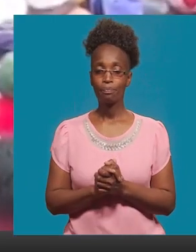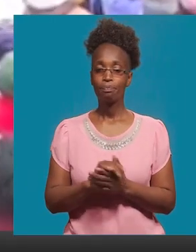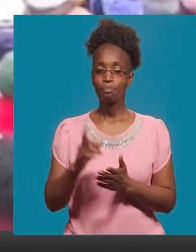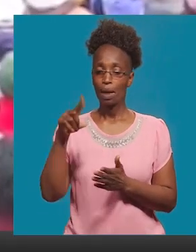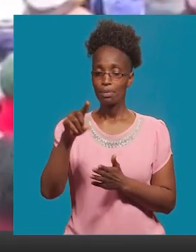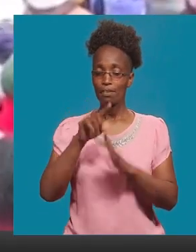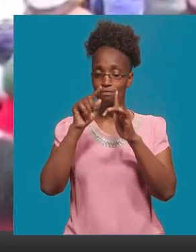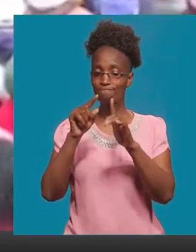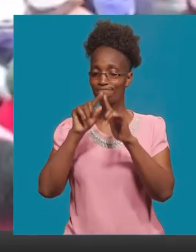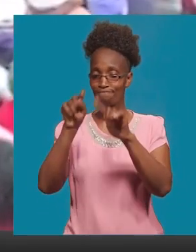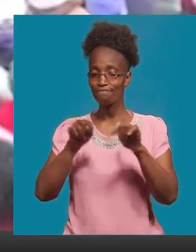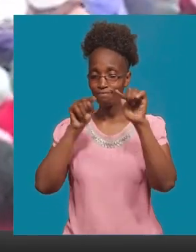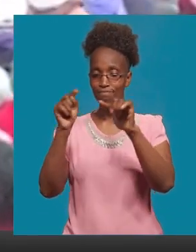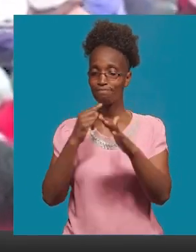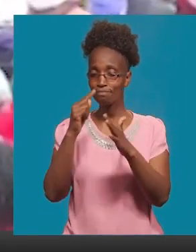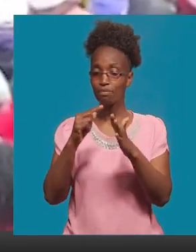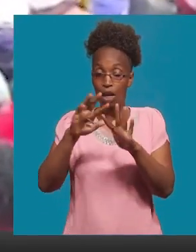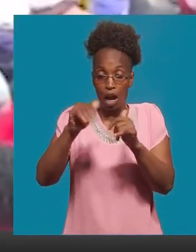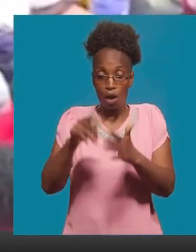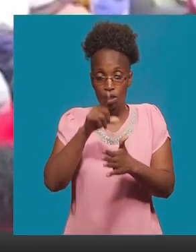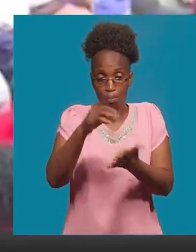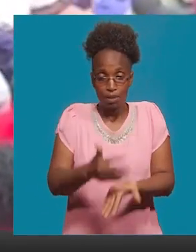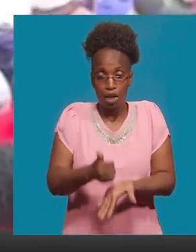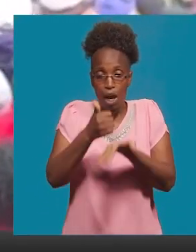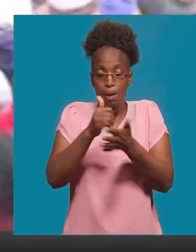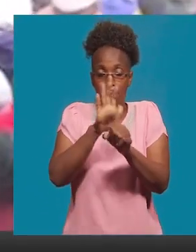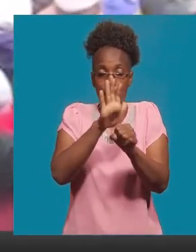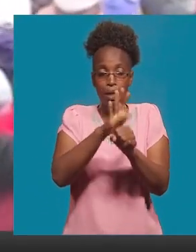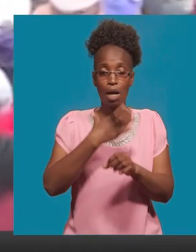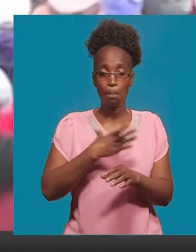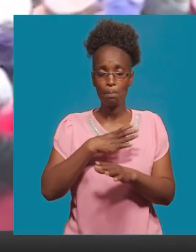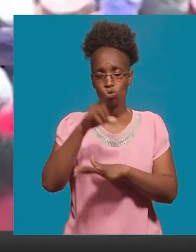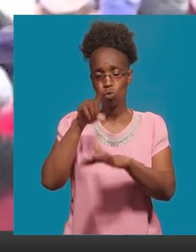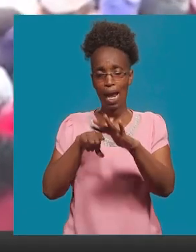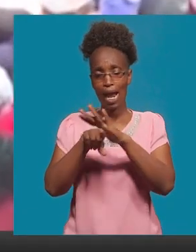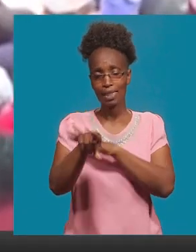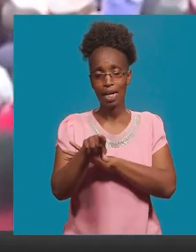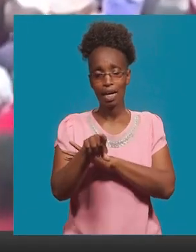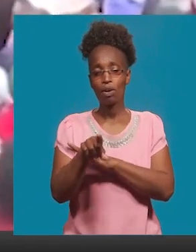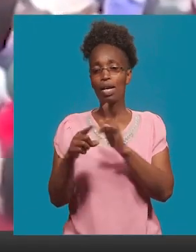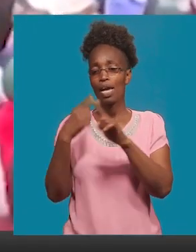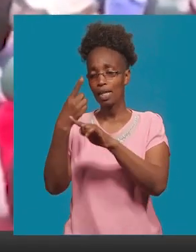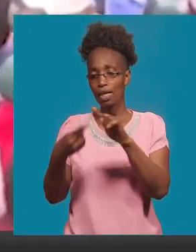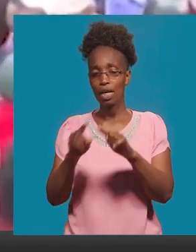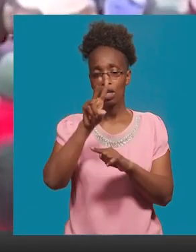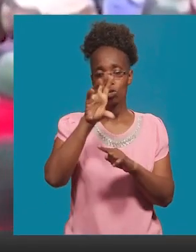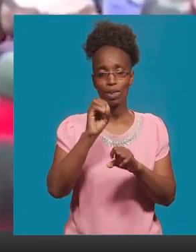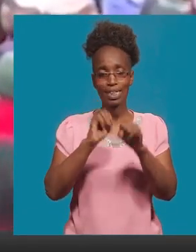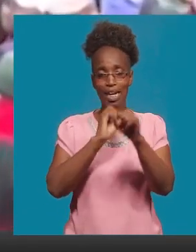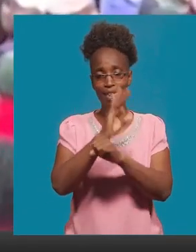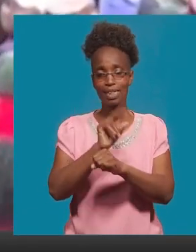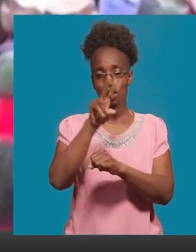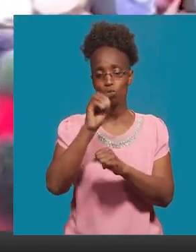amenyane na Raila, akirejelea jinsi walivyomsaidia kuingia ikulu mwaka 2013,